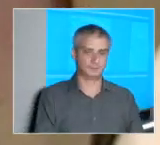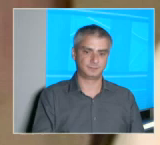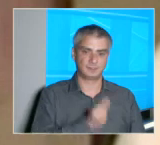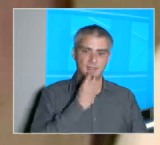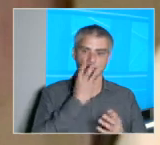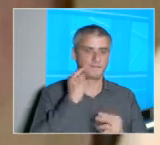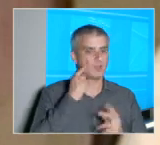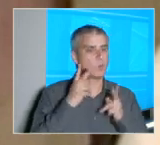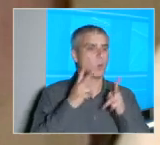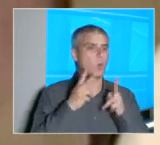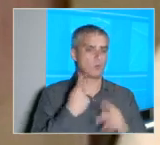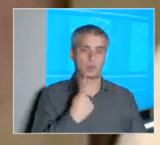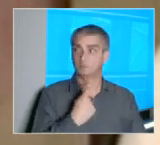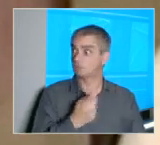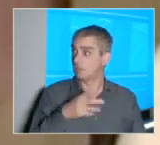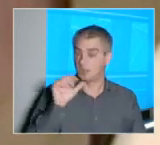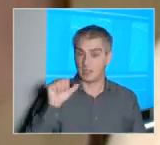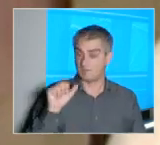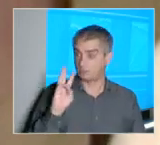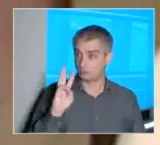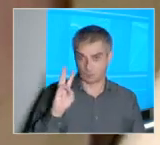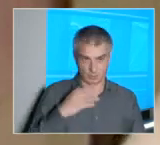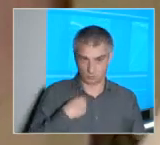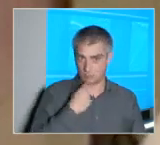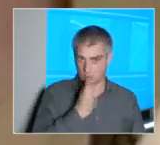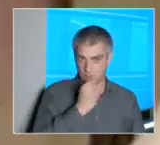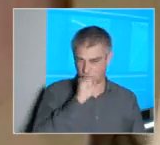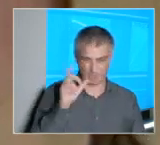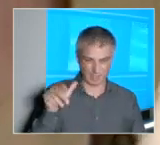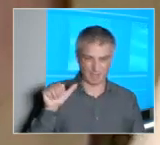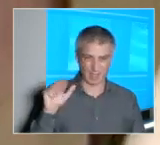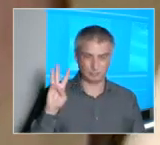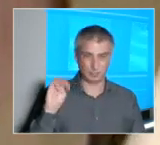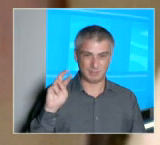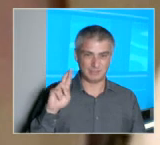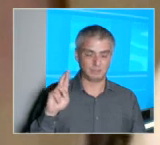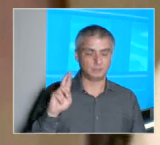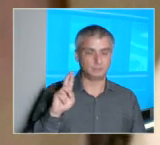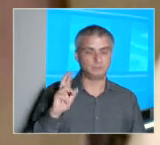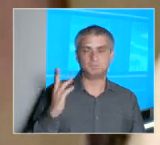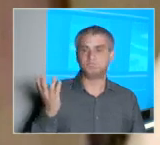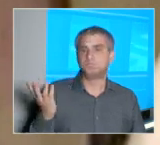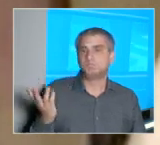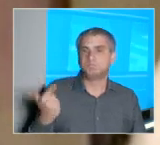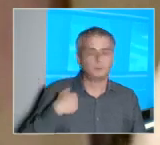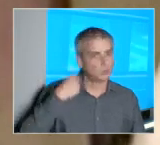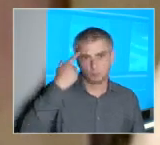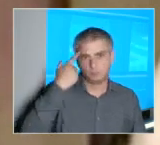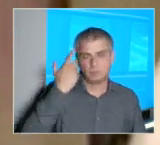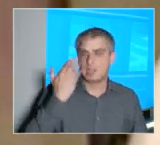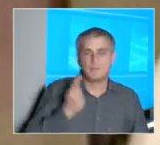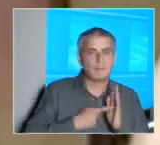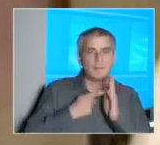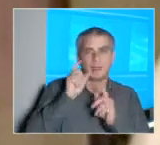וגם ההומור העצמי. ואפרים שמיר, אני רוצה להגיד לך על זה משהו, עידן. כן. אני חושב כמה פעמים בן